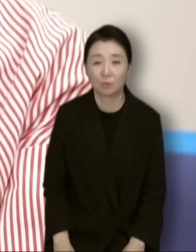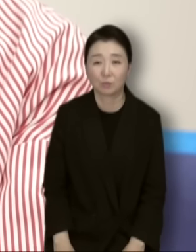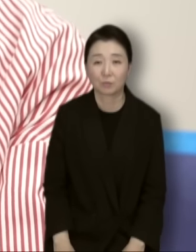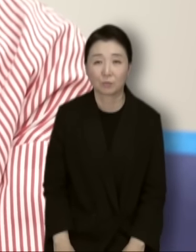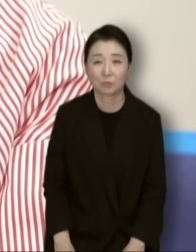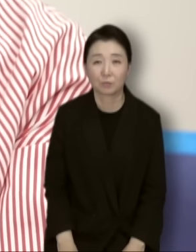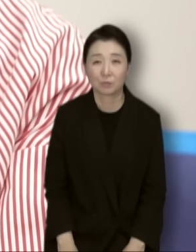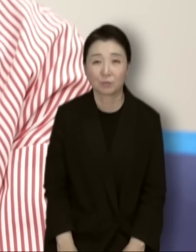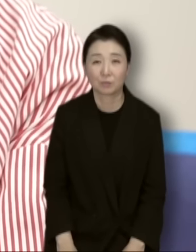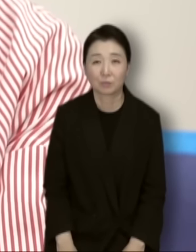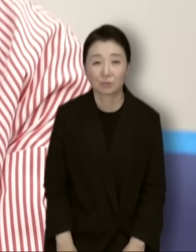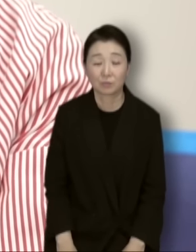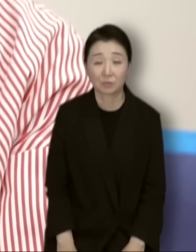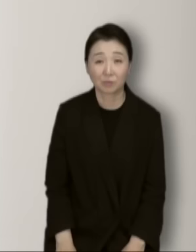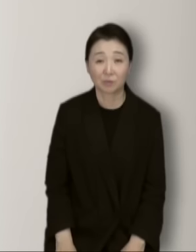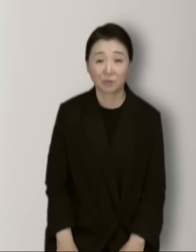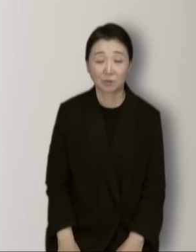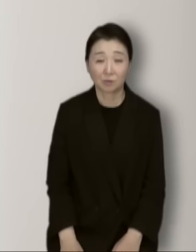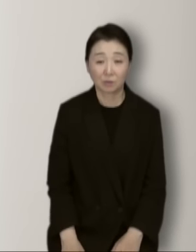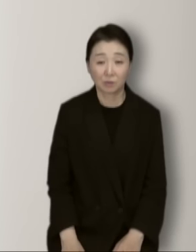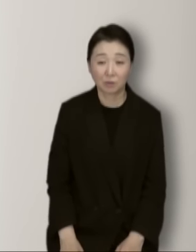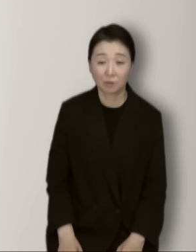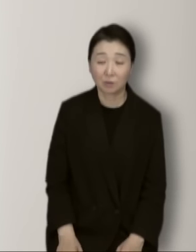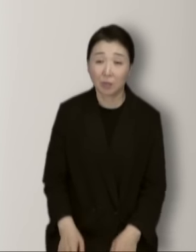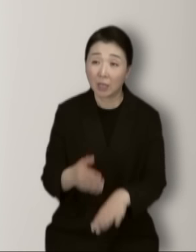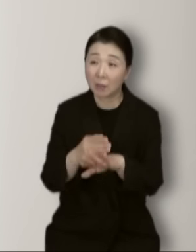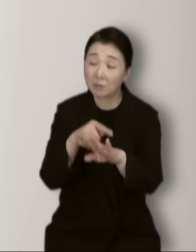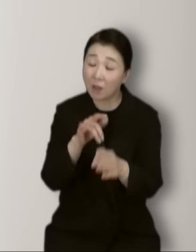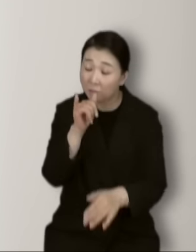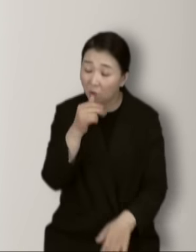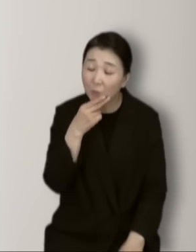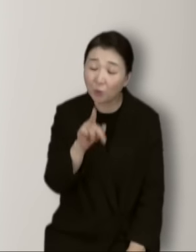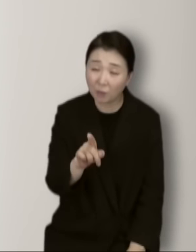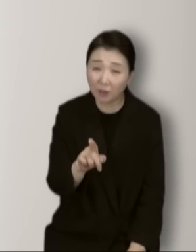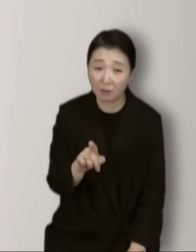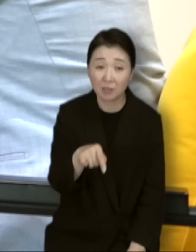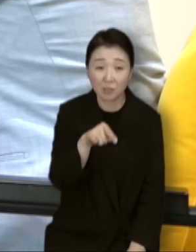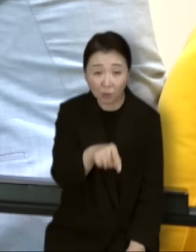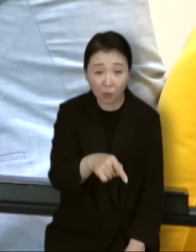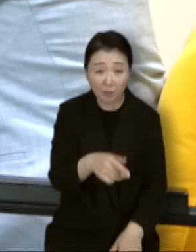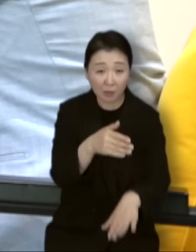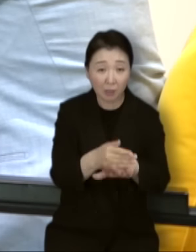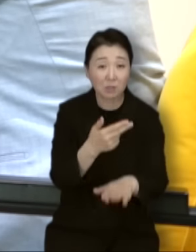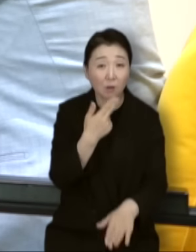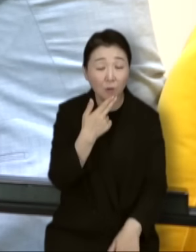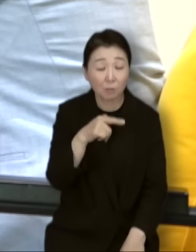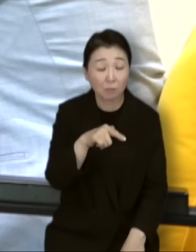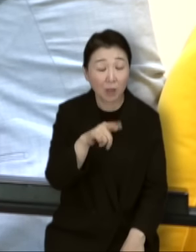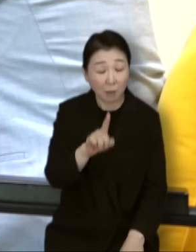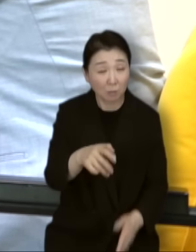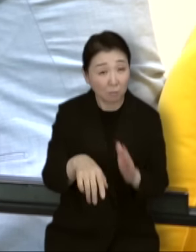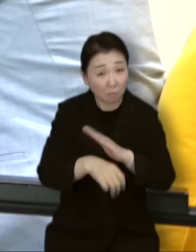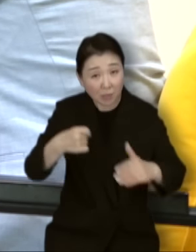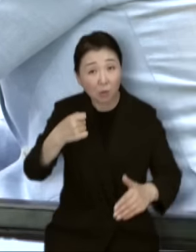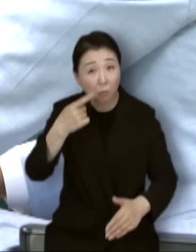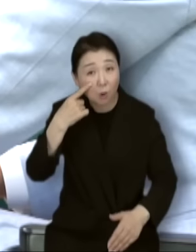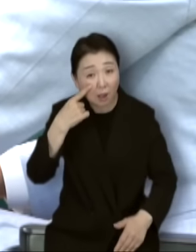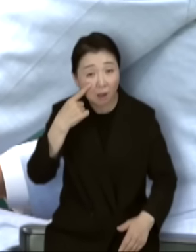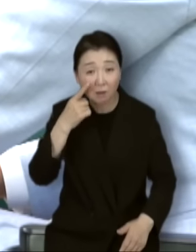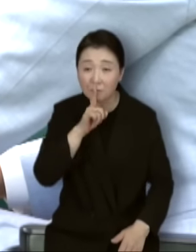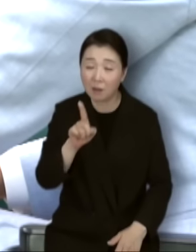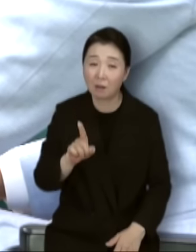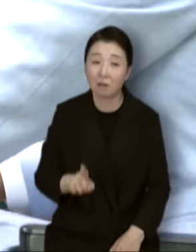이제 예배하는데 감사하는 마음이 없어요 이제 그랬더니 하나님 이렇게 저한테 내가 네가 감사 하지 않은 것들을 한번